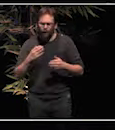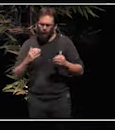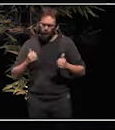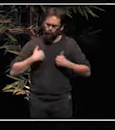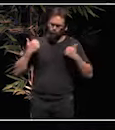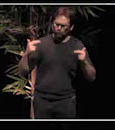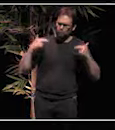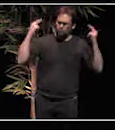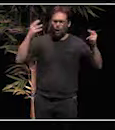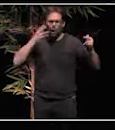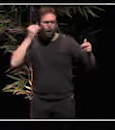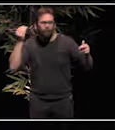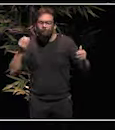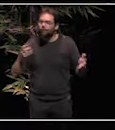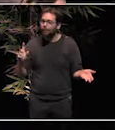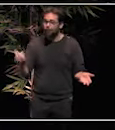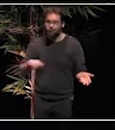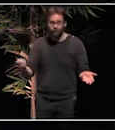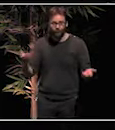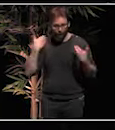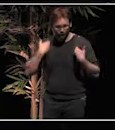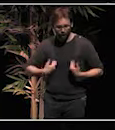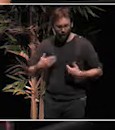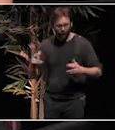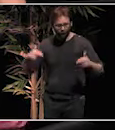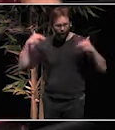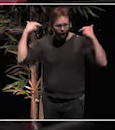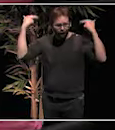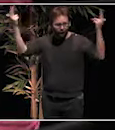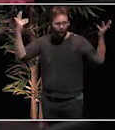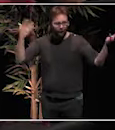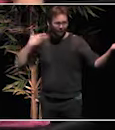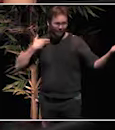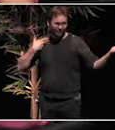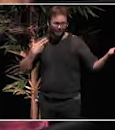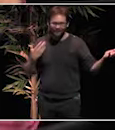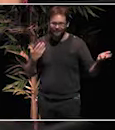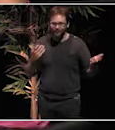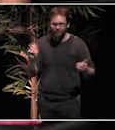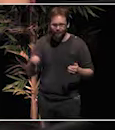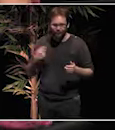surfemmes? Ben évidemment, regarde-nous, hein, on est des... Voilà, c'est... Non,